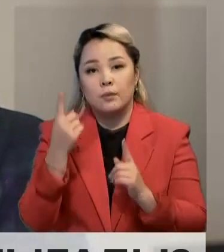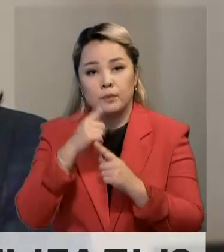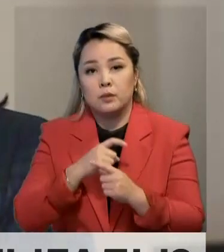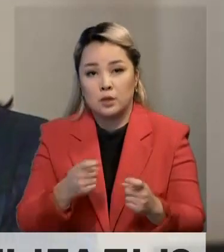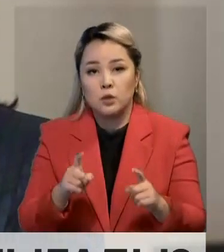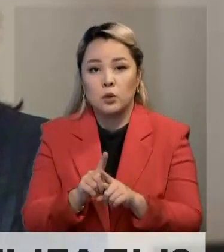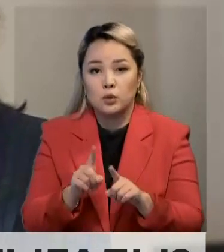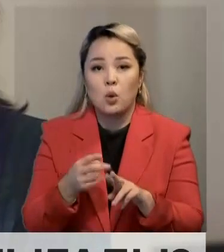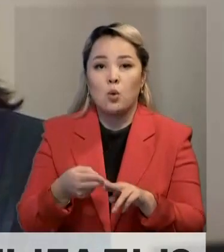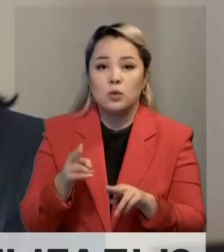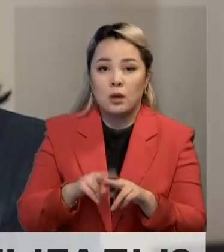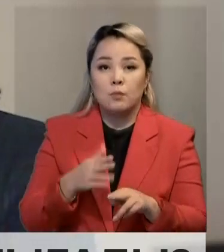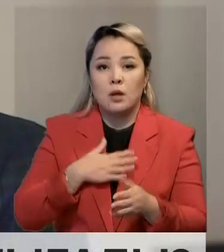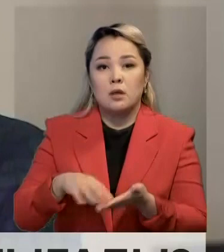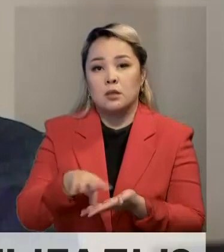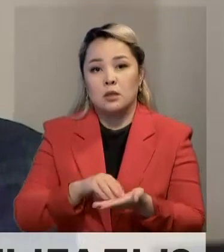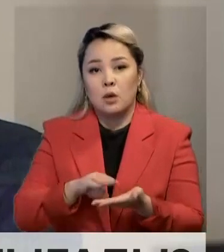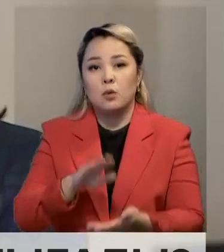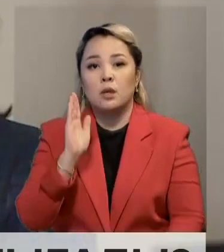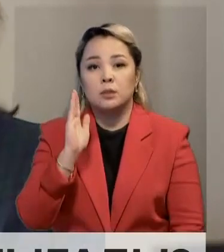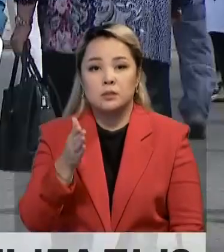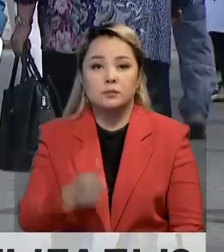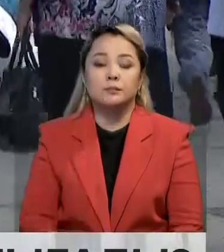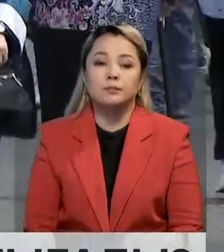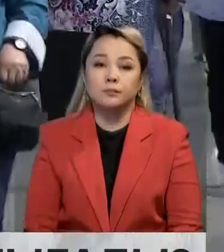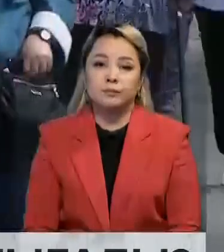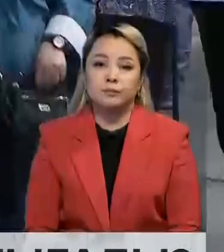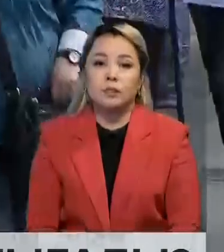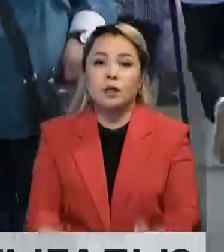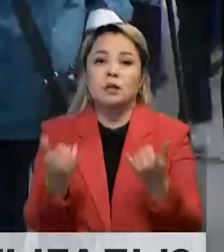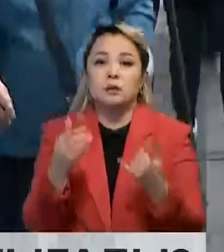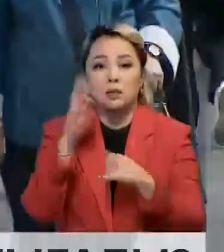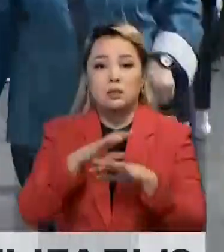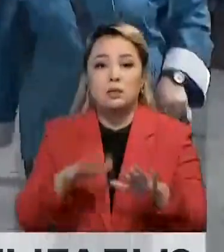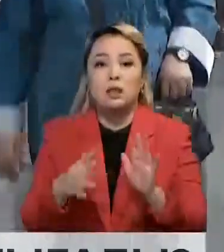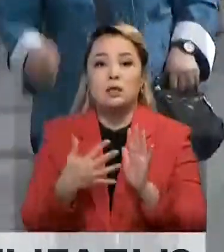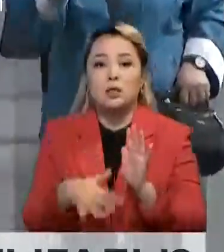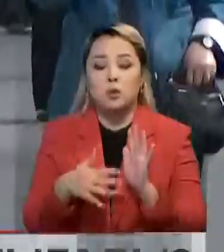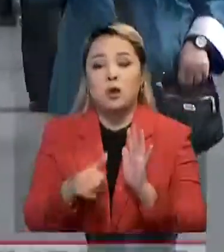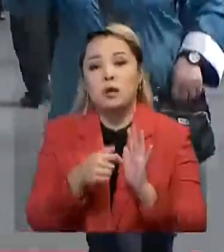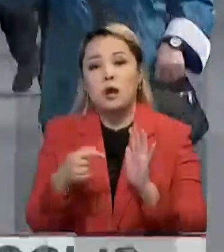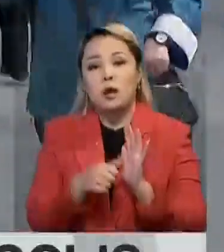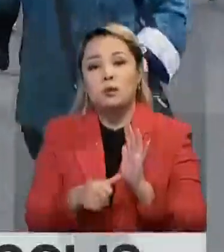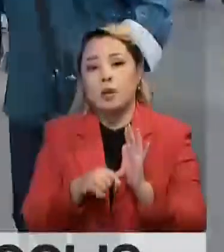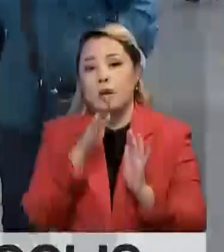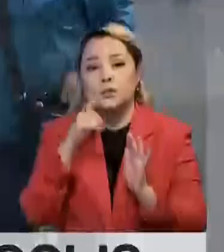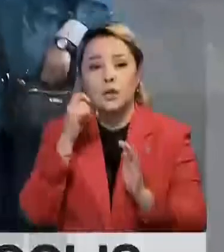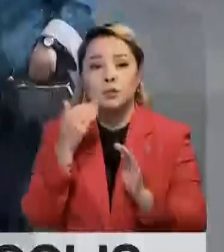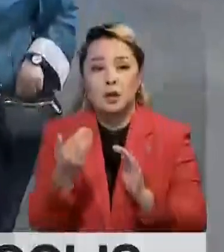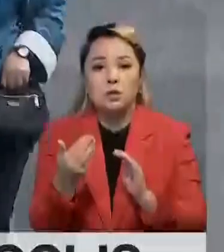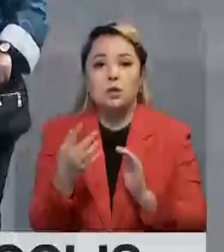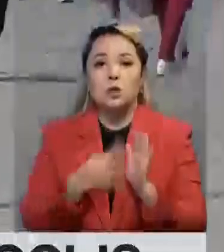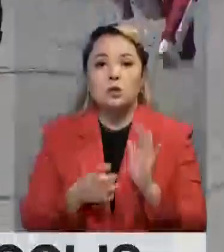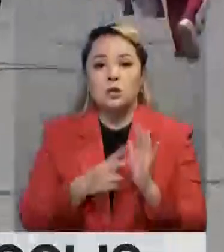отырып, бұл мәселеге біз қайта оралатын боламыз. Қазір елде 50 мен 60 жас аралығында